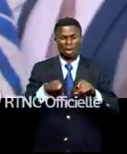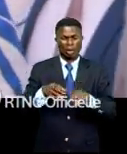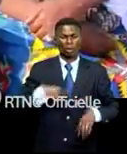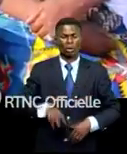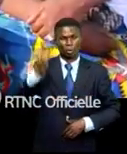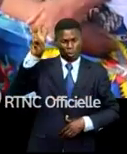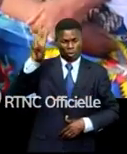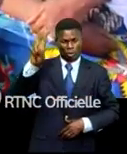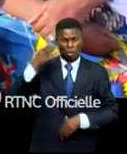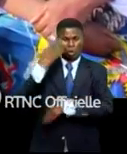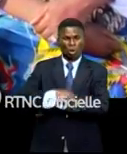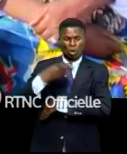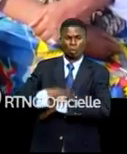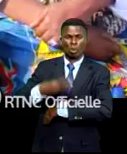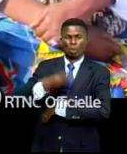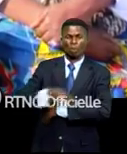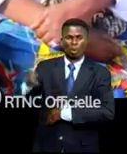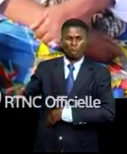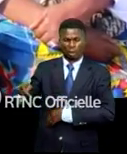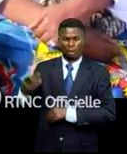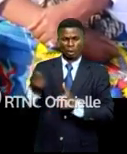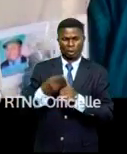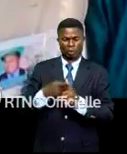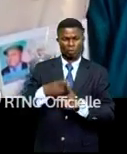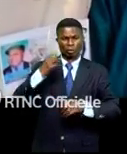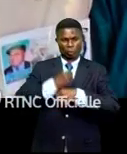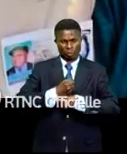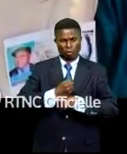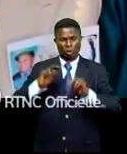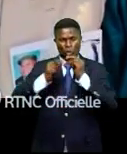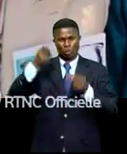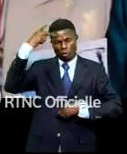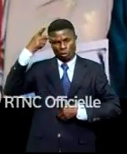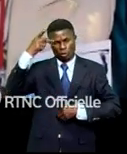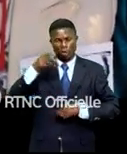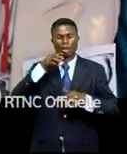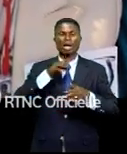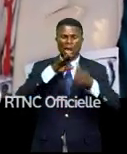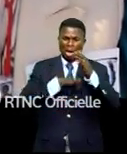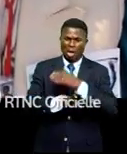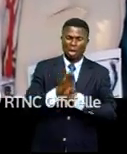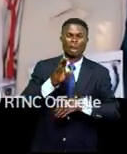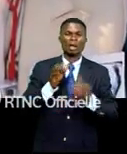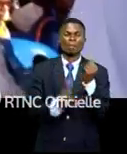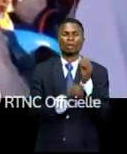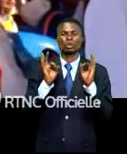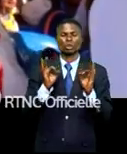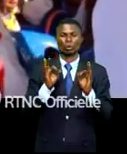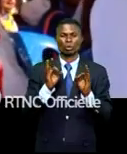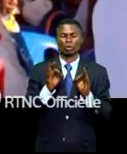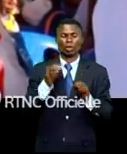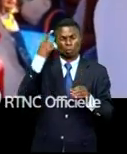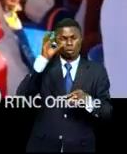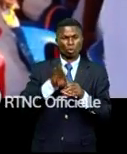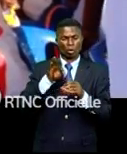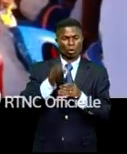l'UDPS dans cette partie de la capitale, notamment l'implantation du parti et le recrutement des nouveaux adhérents pour les échéances